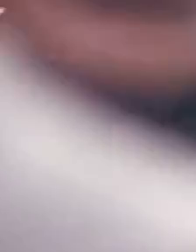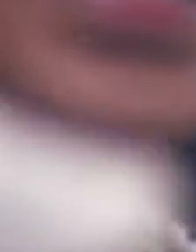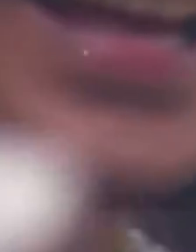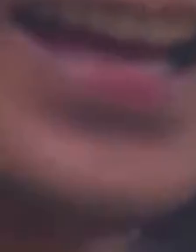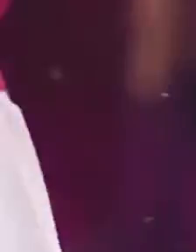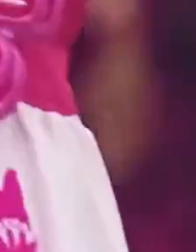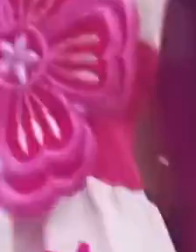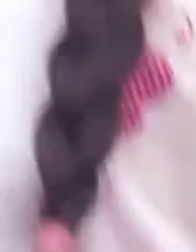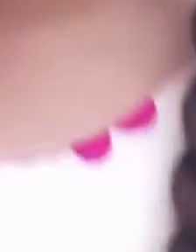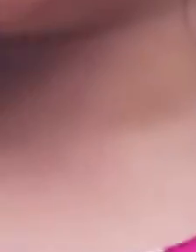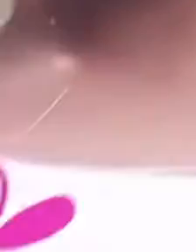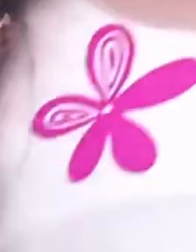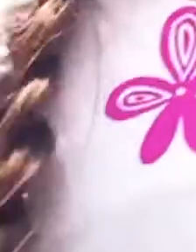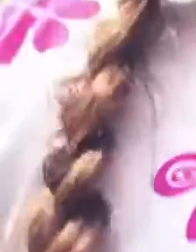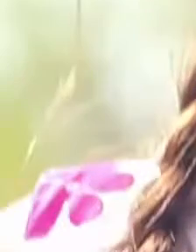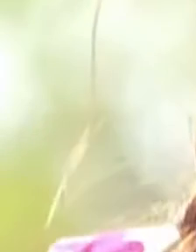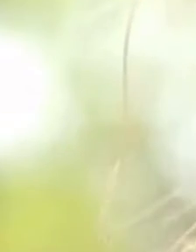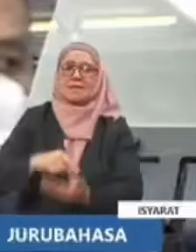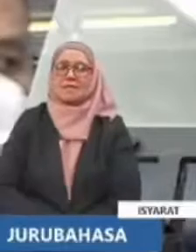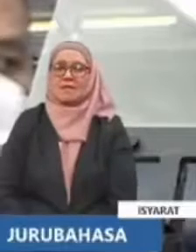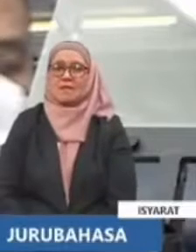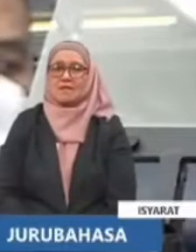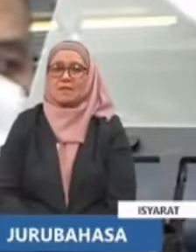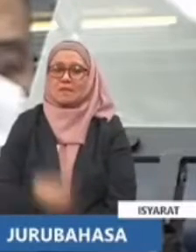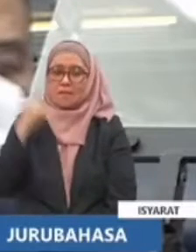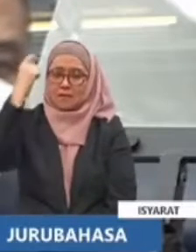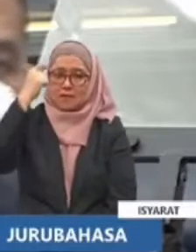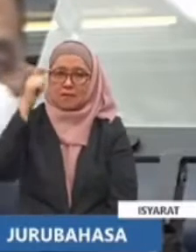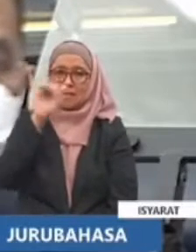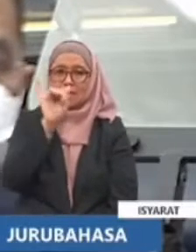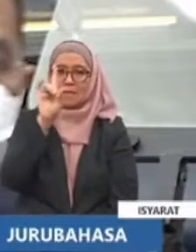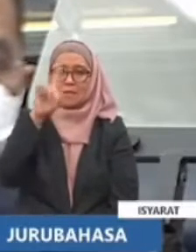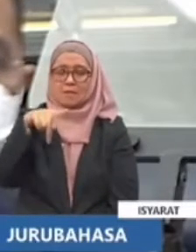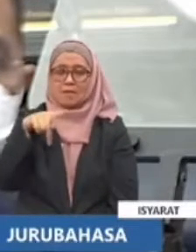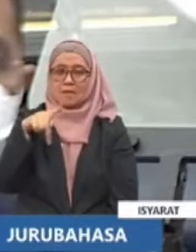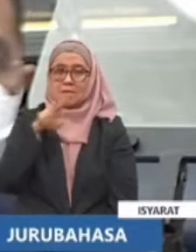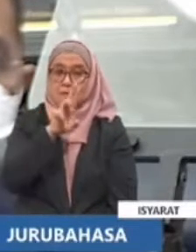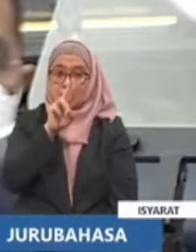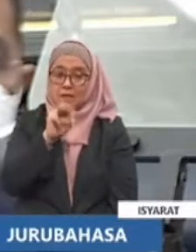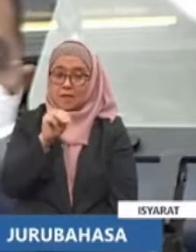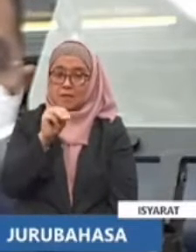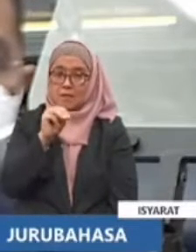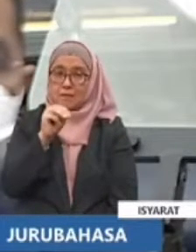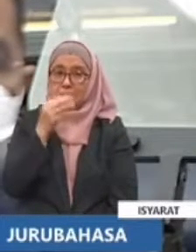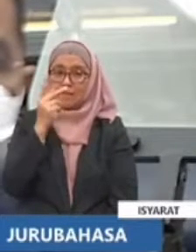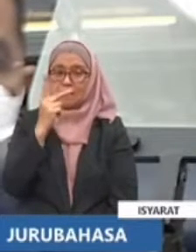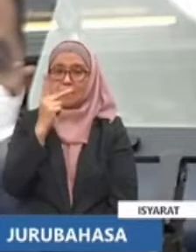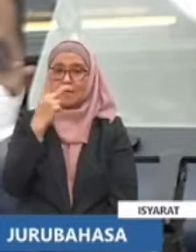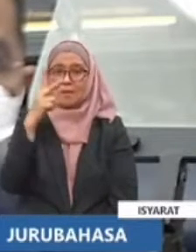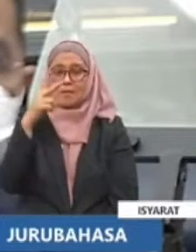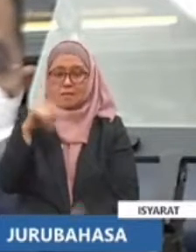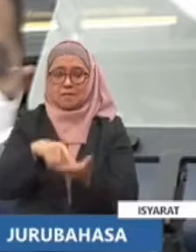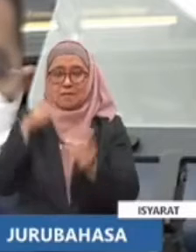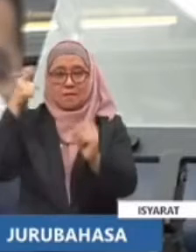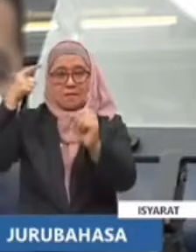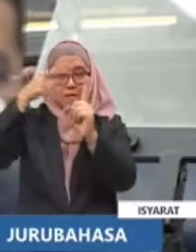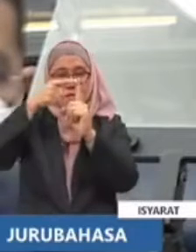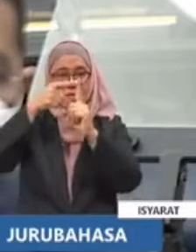agenda 20-30 bagi pembangunan mampan ada np-12 ini dengan matlamat keluarga Malaysia